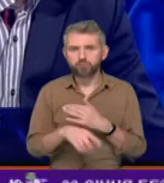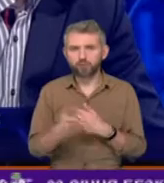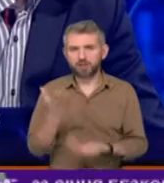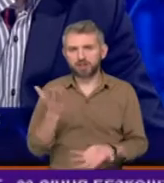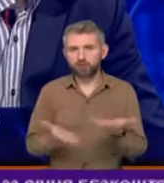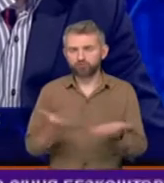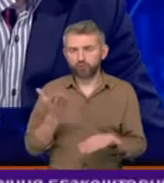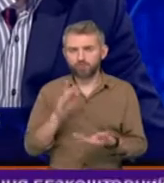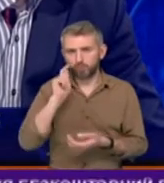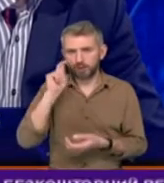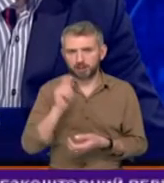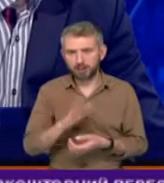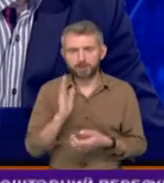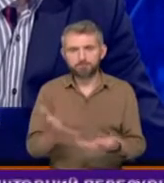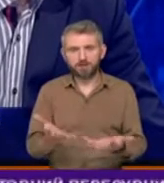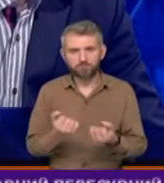Якщо в Україні